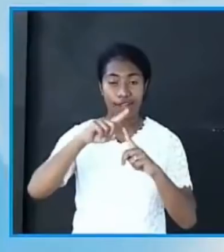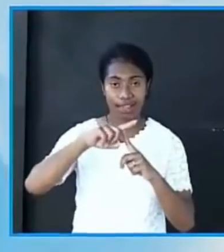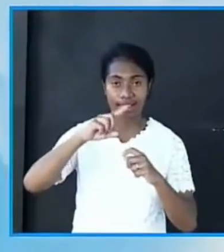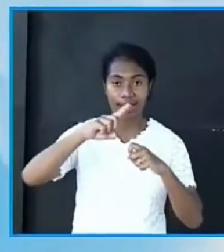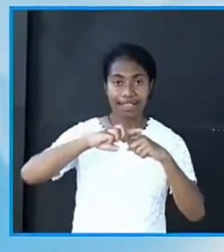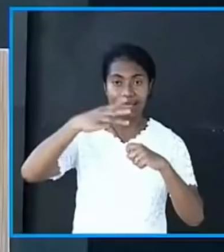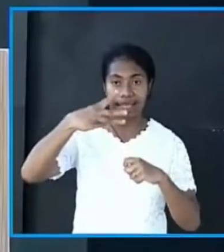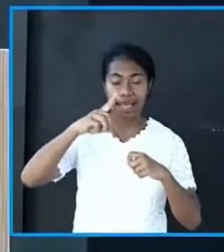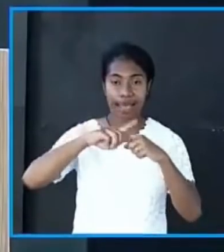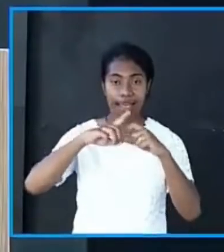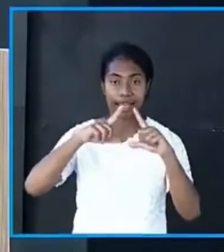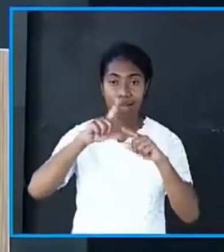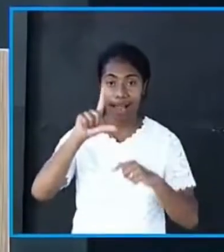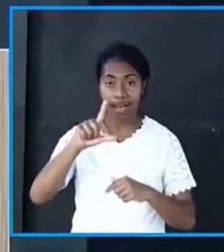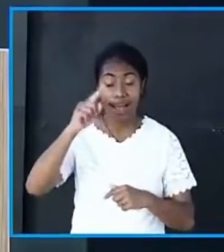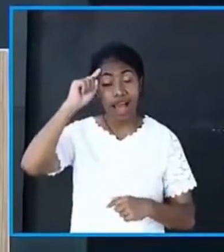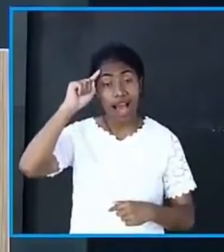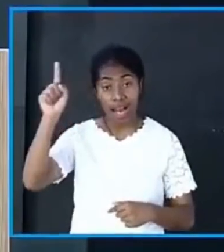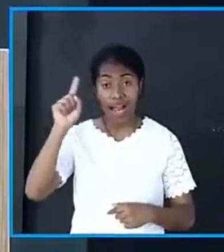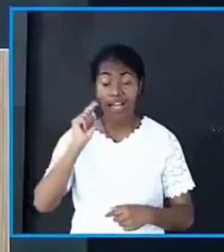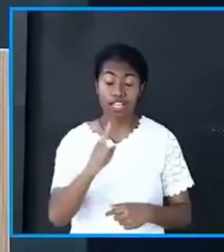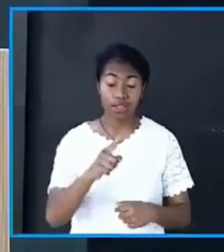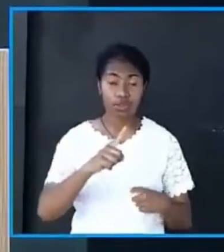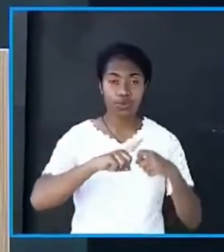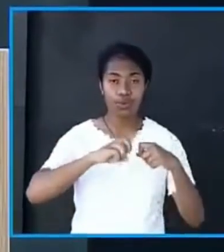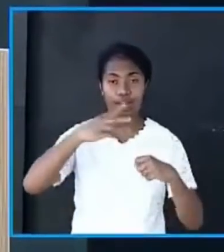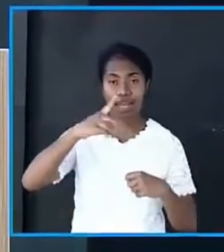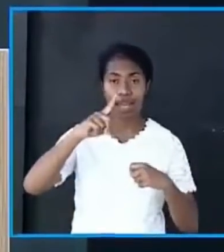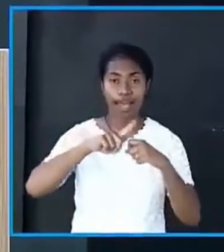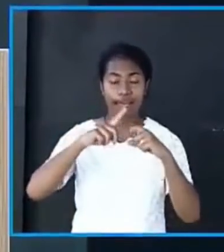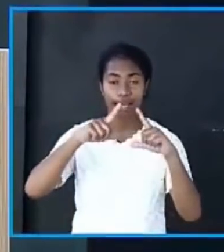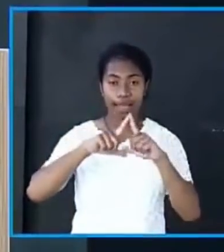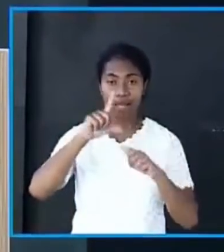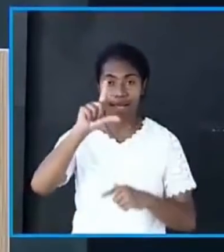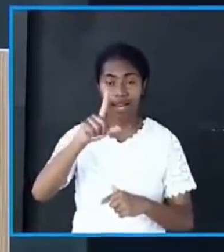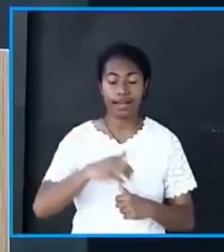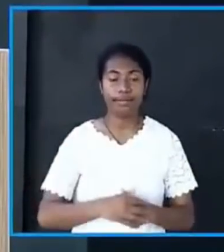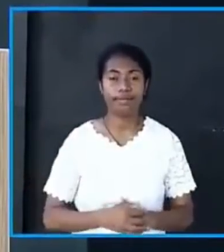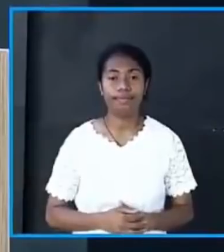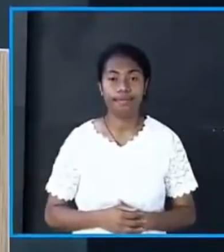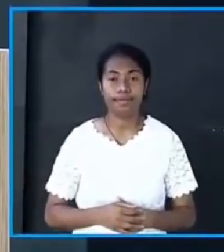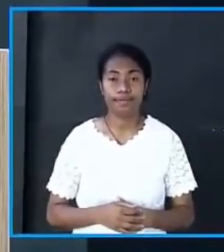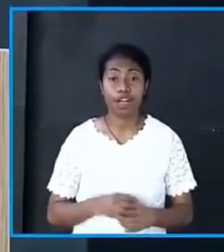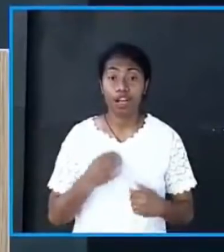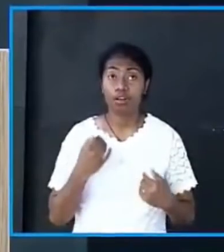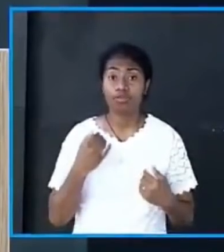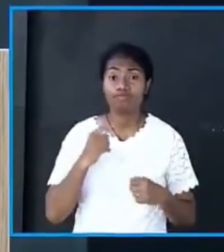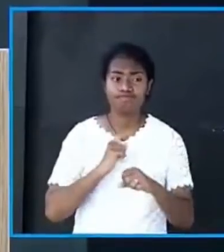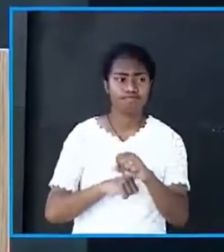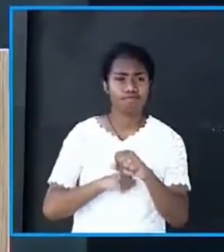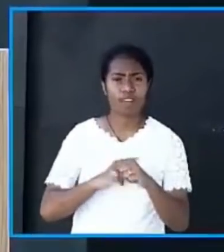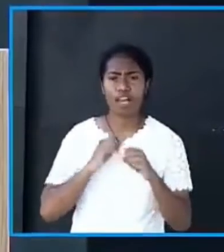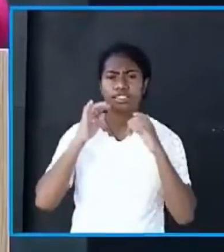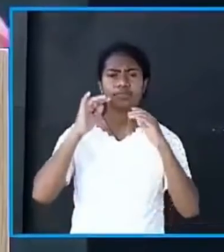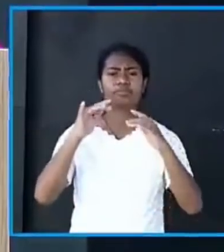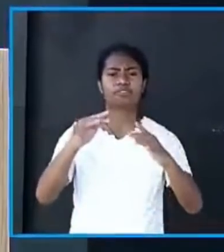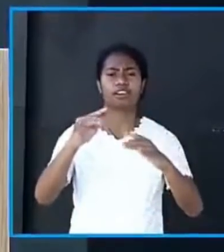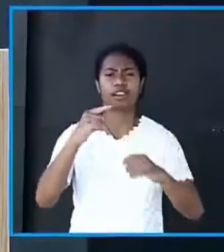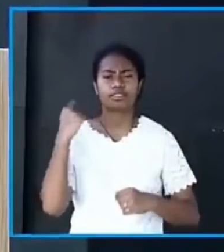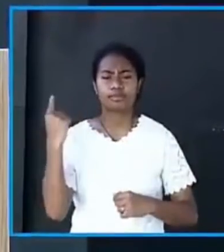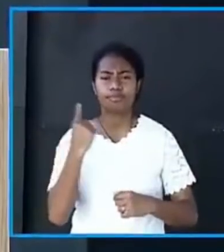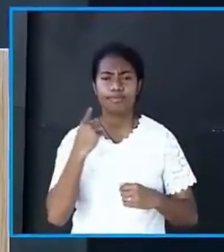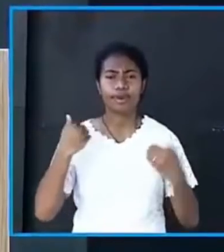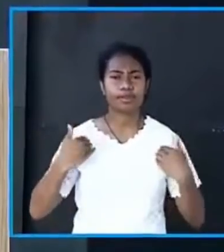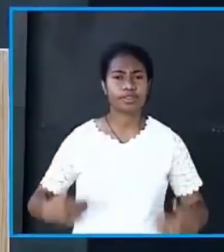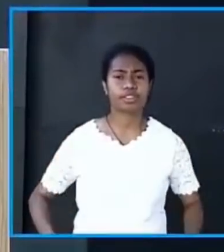Allah itu kekal Hai waktu dia kita manusia ini dia juga kasih masuk sifat